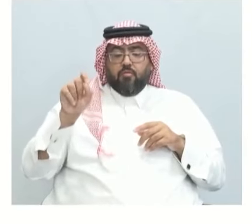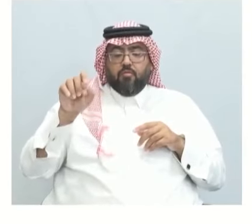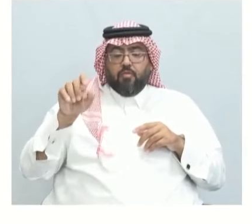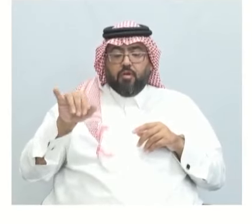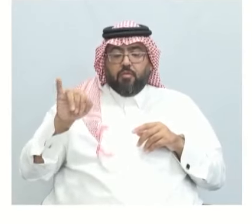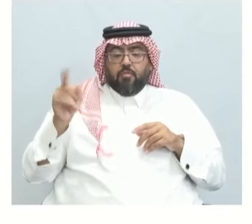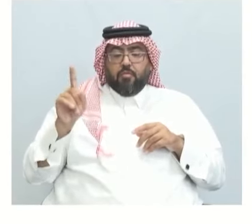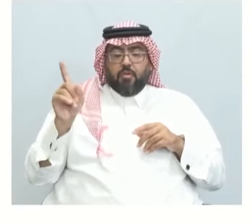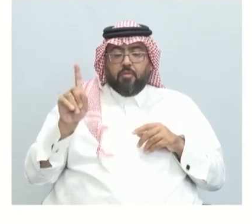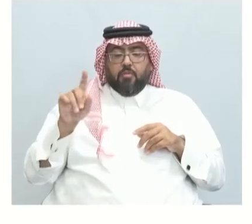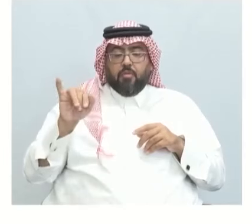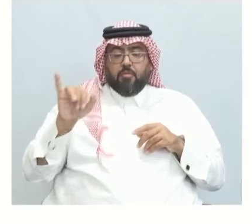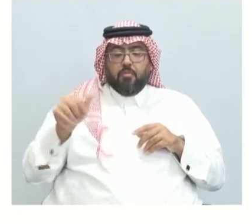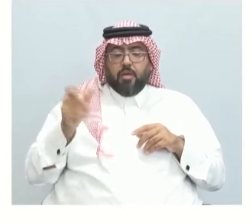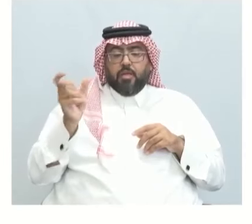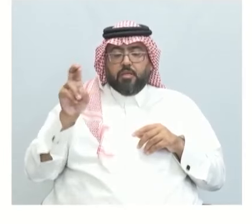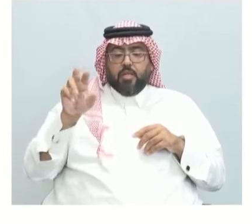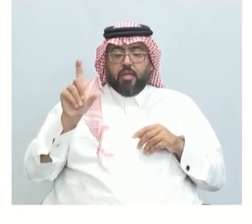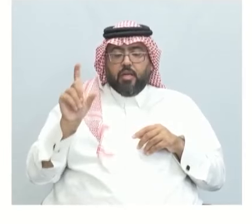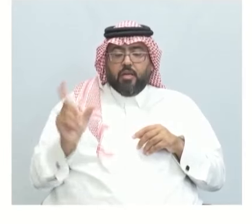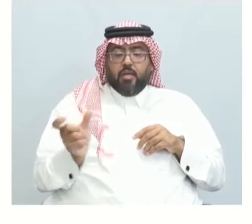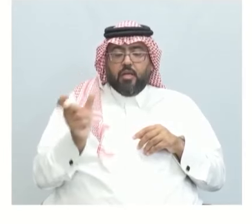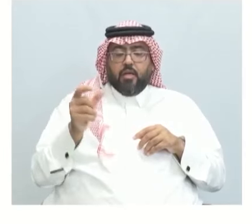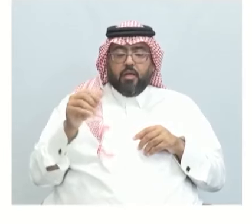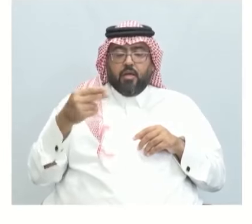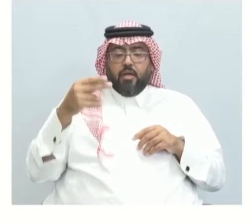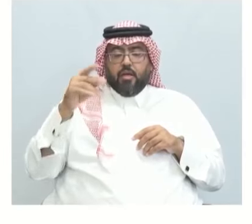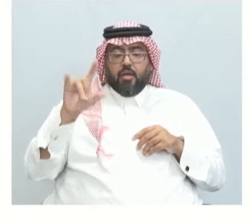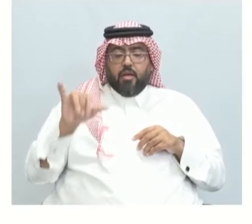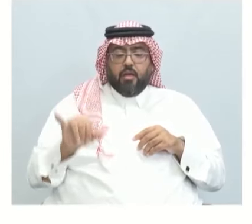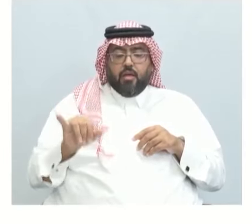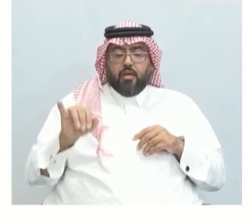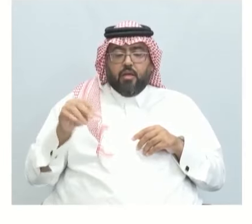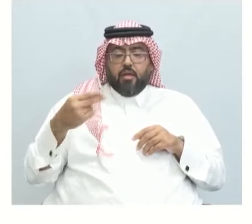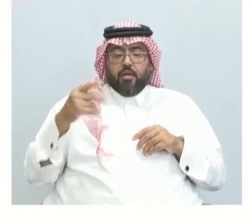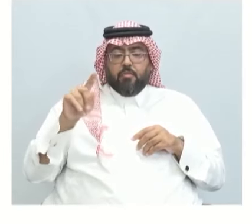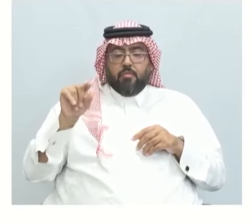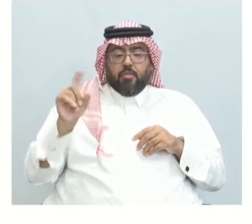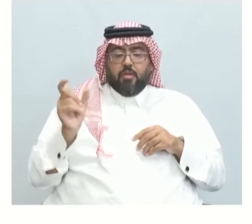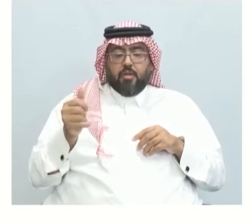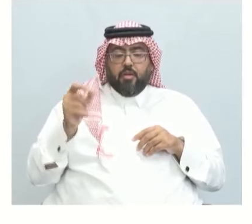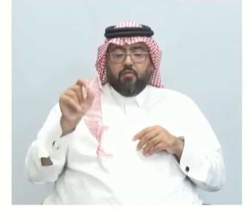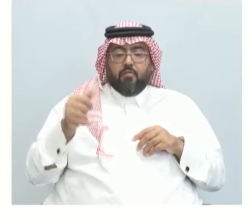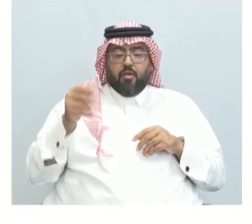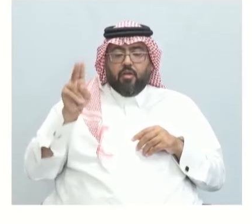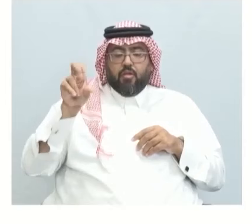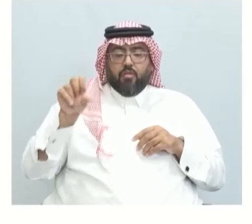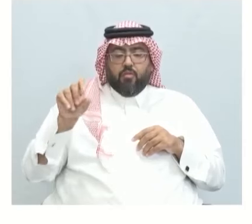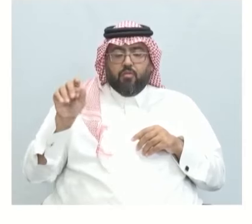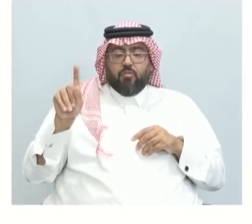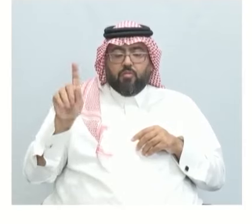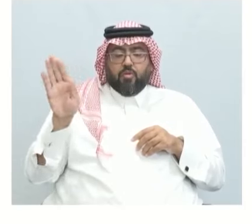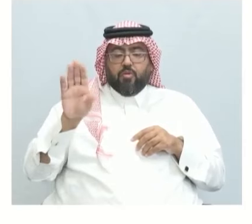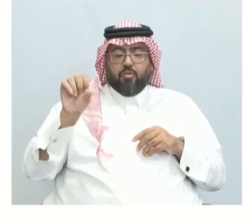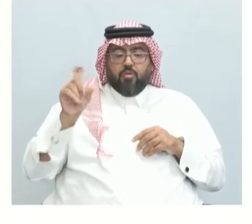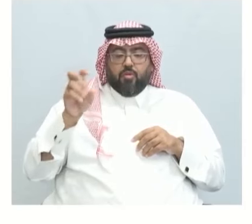على عبدنا فاتوا بسوره من مثله وادعوا شهدائكم من دون الله ان كنتم صادقين فقد عرف